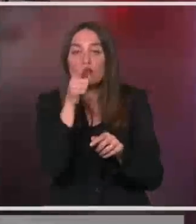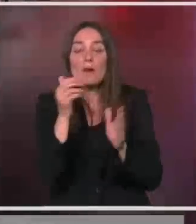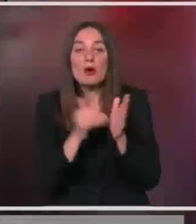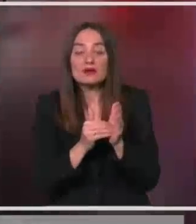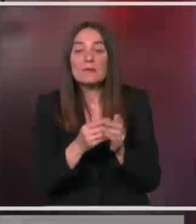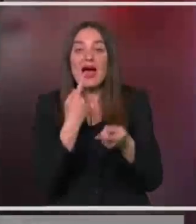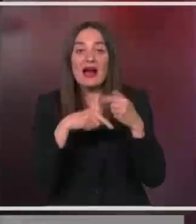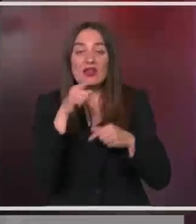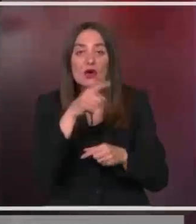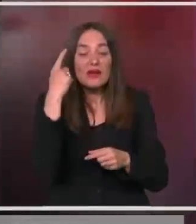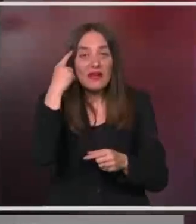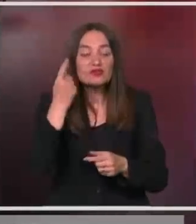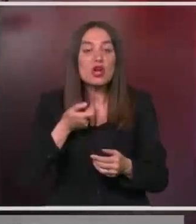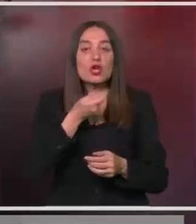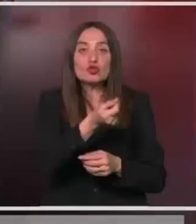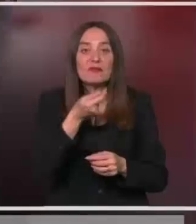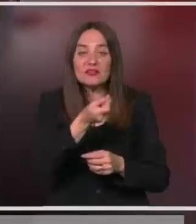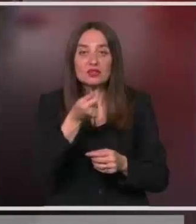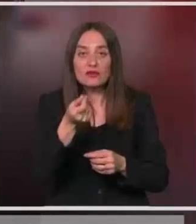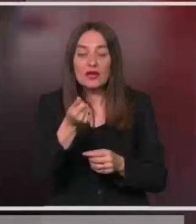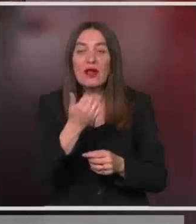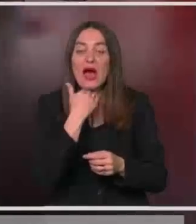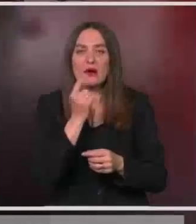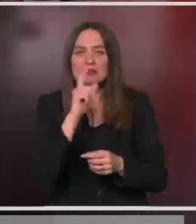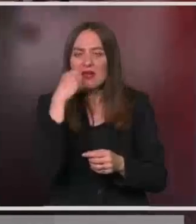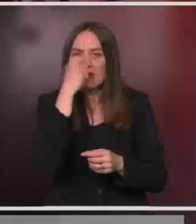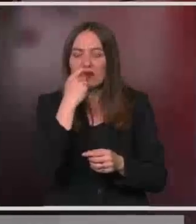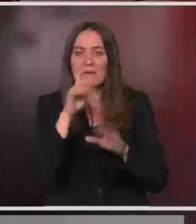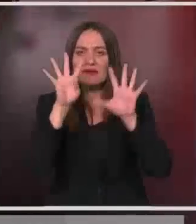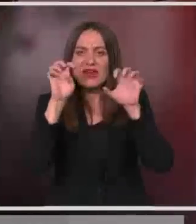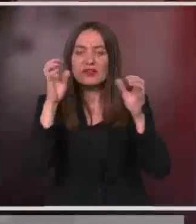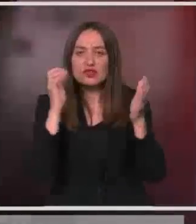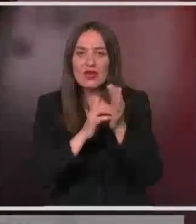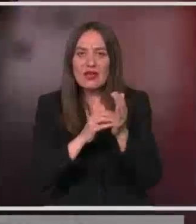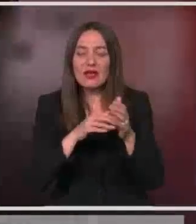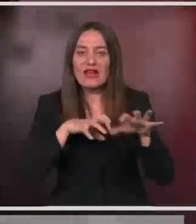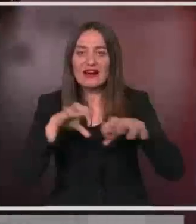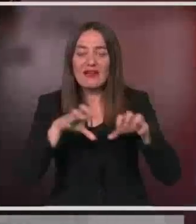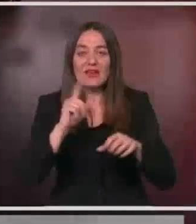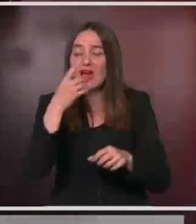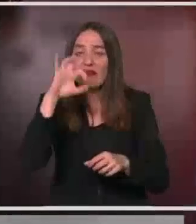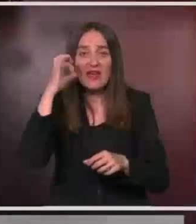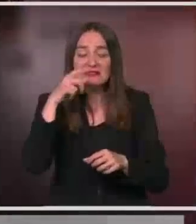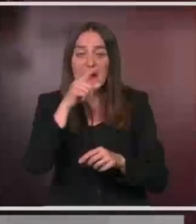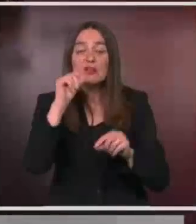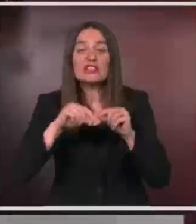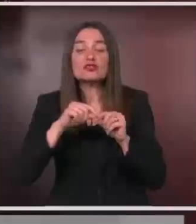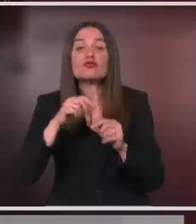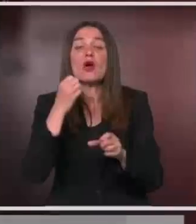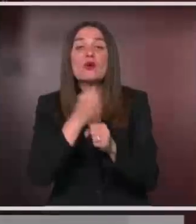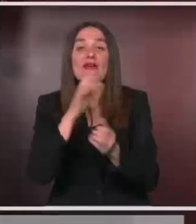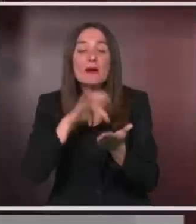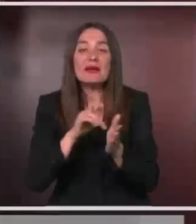ovaj način, subvencioniranjem, ako se ne varam, 900.000 radnika, ne samo da se čuvaju radna mesta,